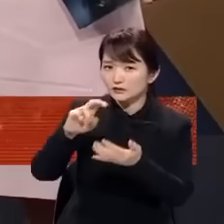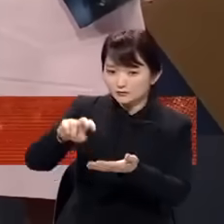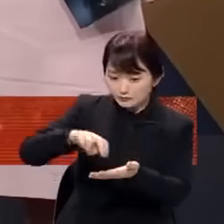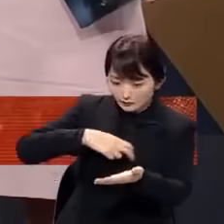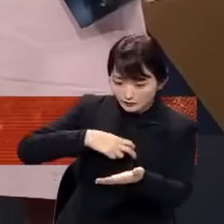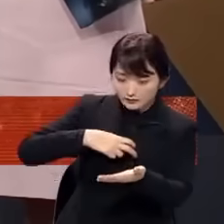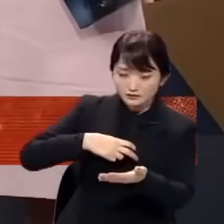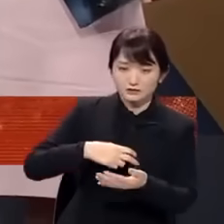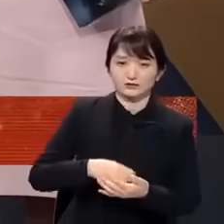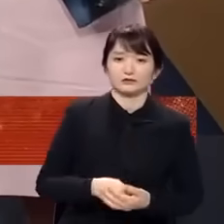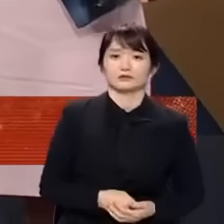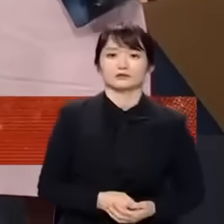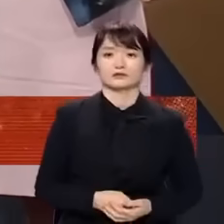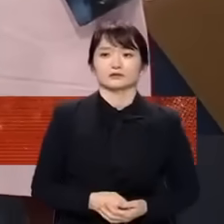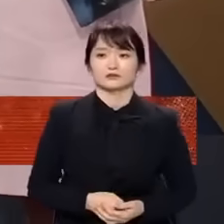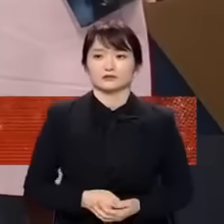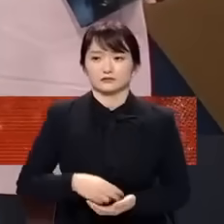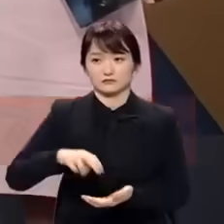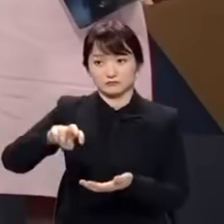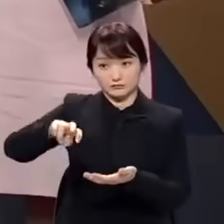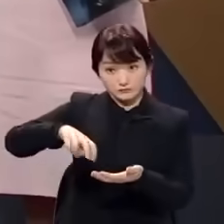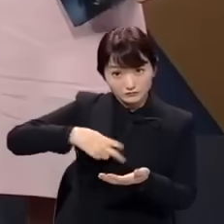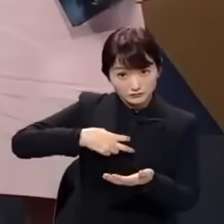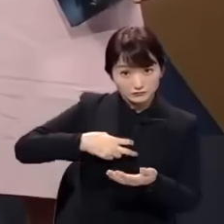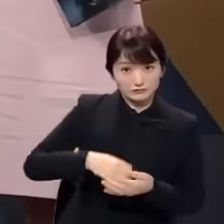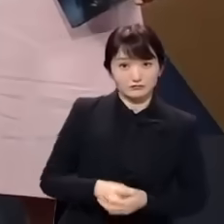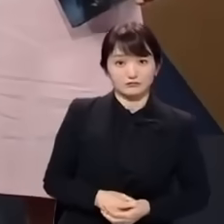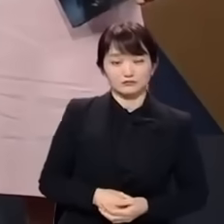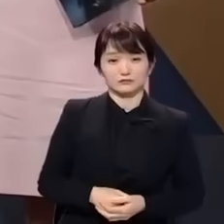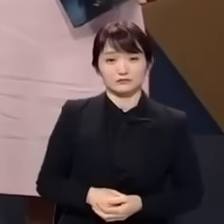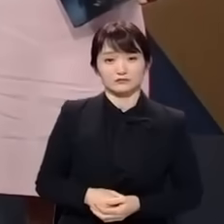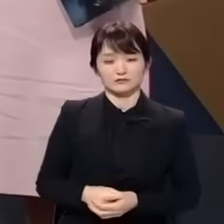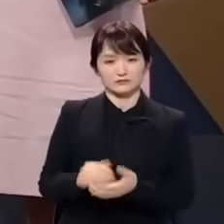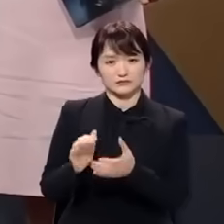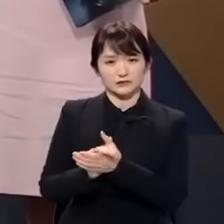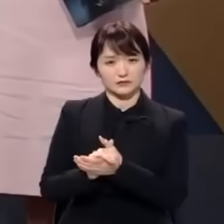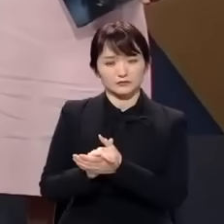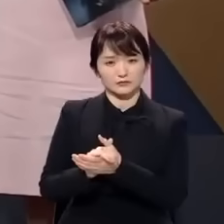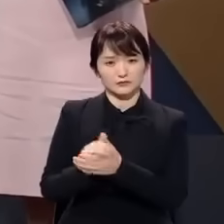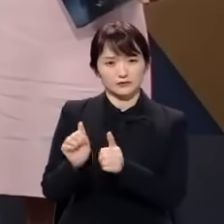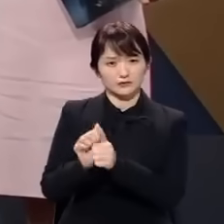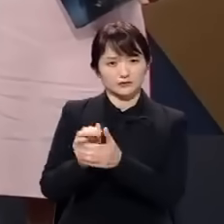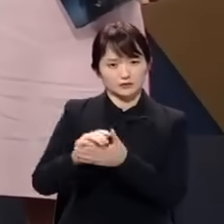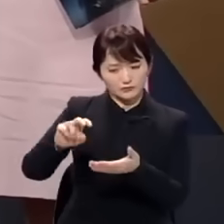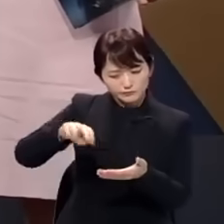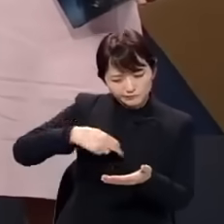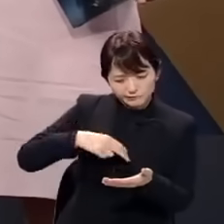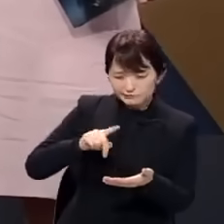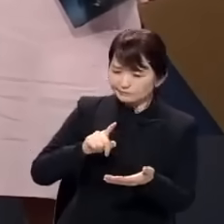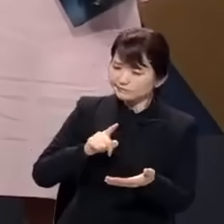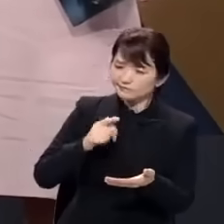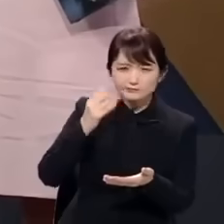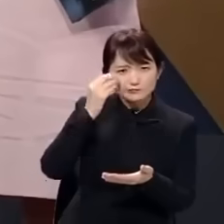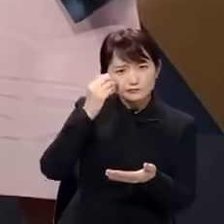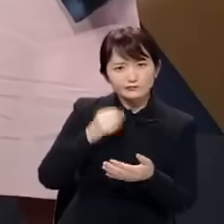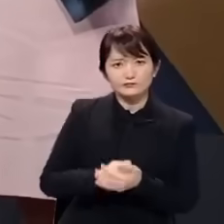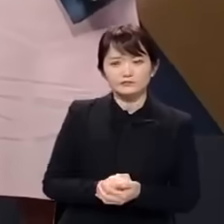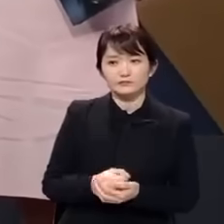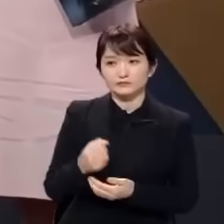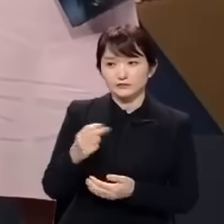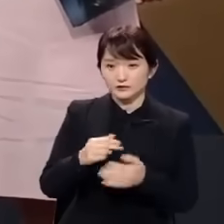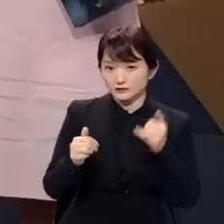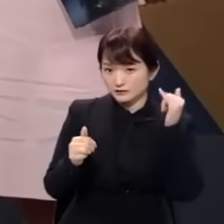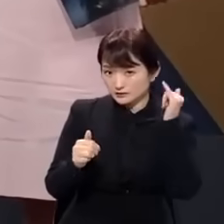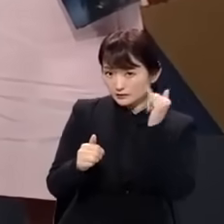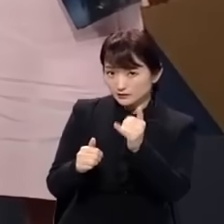통이 도착합니다. 그런데 이 문자 남자친구가 보냈다고 하기엔 어딘가 좀 이상했습니다. 전화를 다시